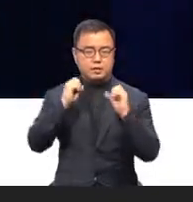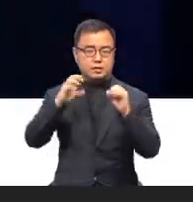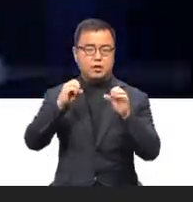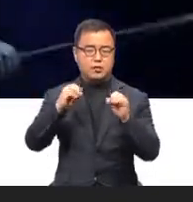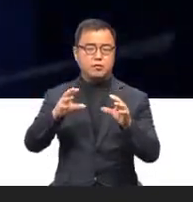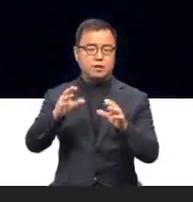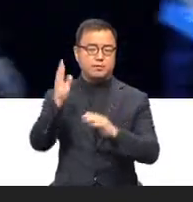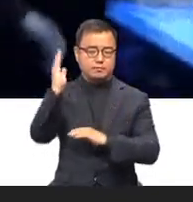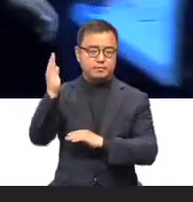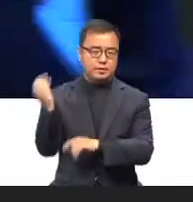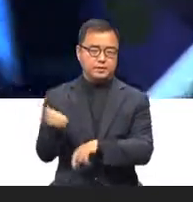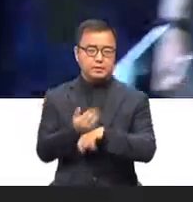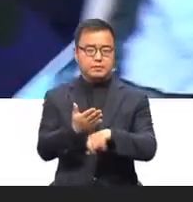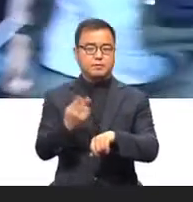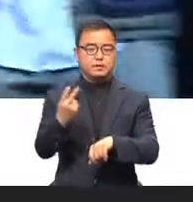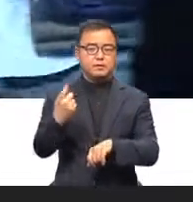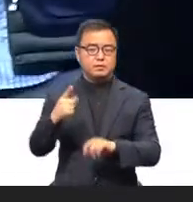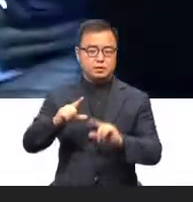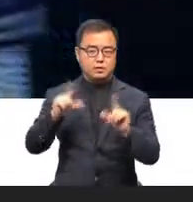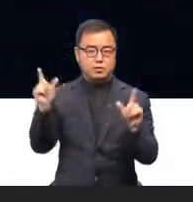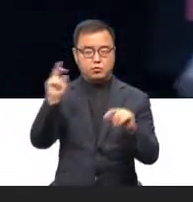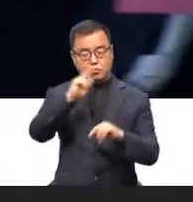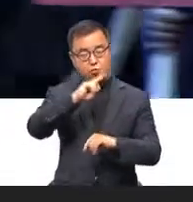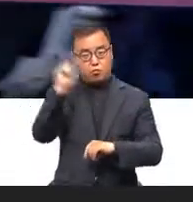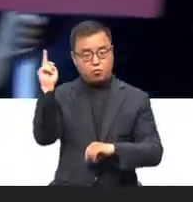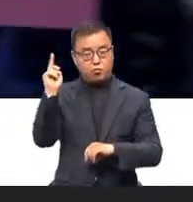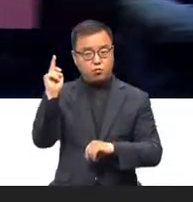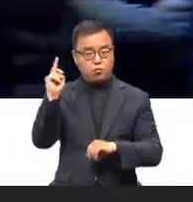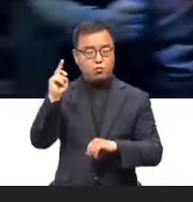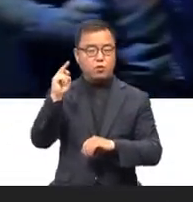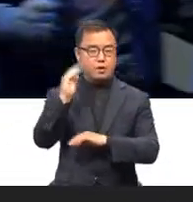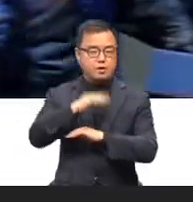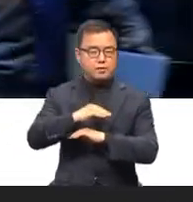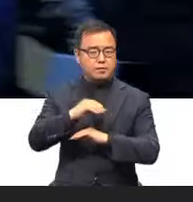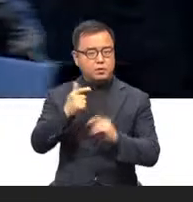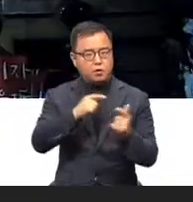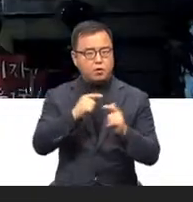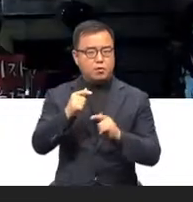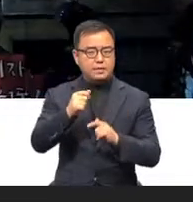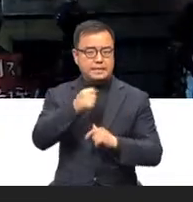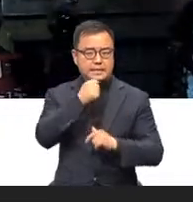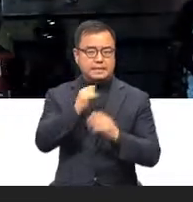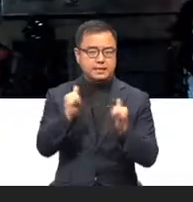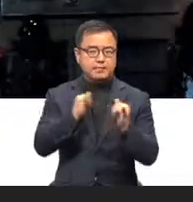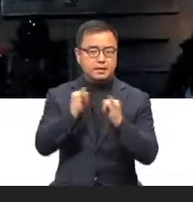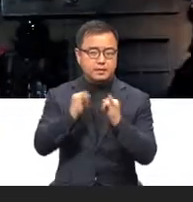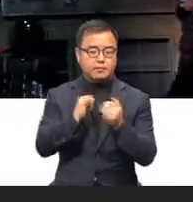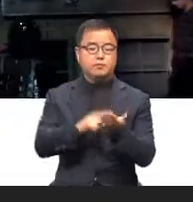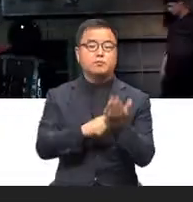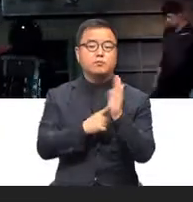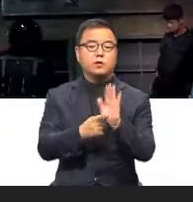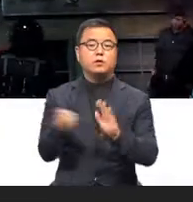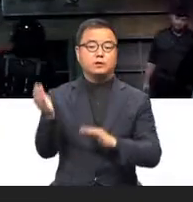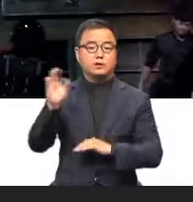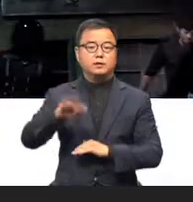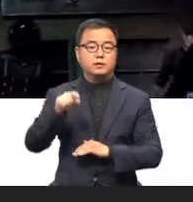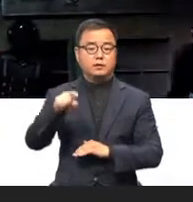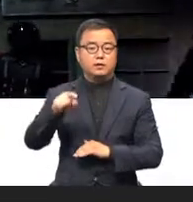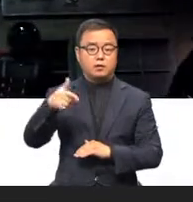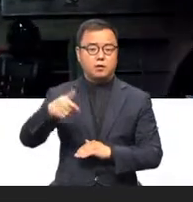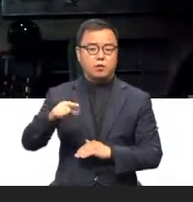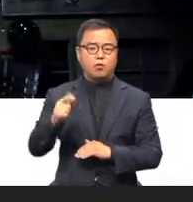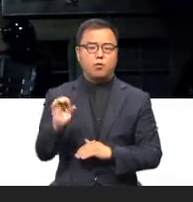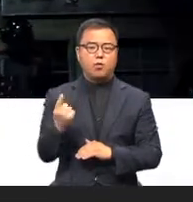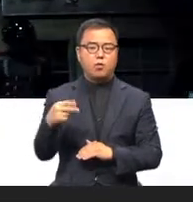22일 1일 오후에 프레스 콜을 가졌는데요 점막 시험 후에 그 기자 간담회를 가졌는데 거기에 이제 권오성